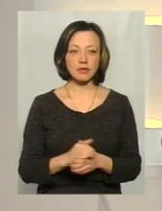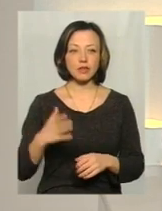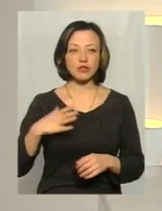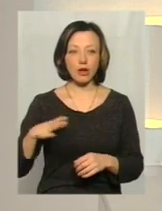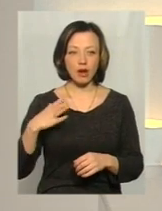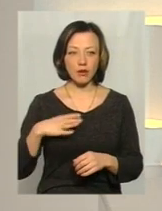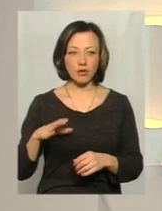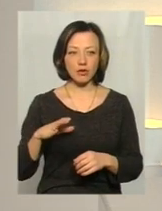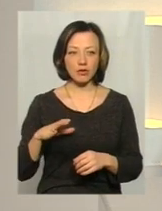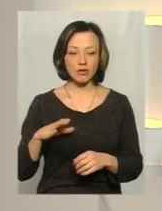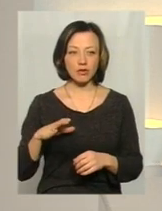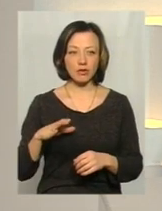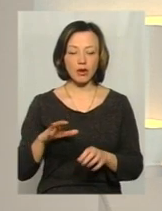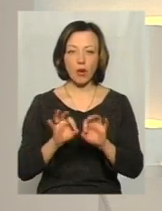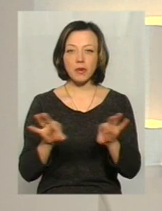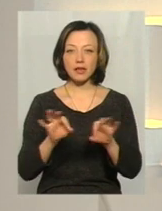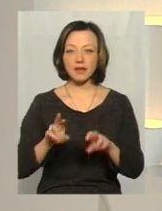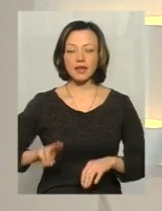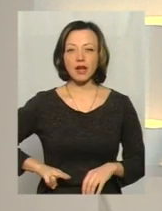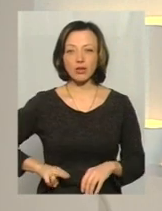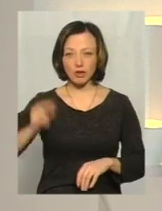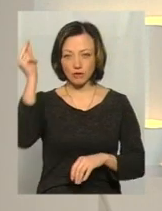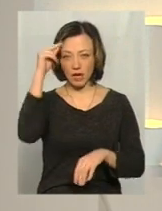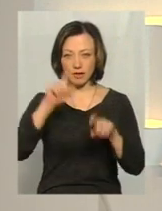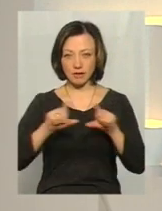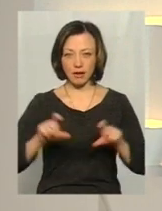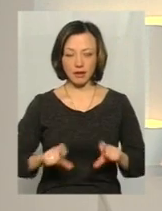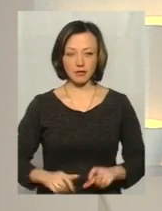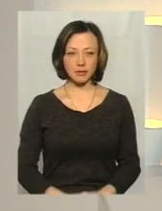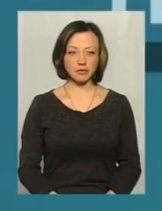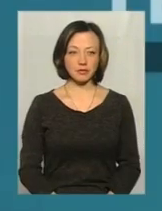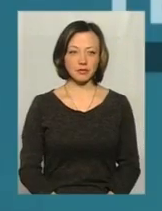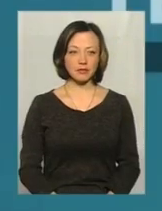чекаємо коментарі директорів навчальних закладів.